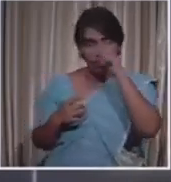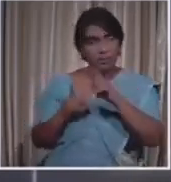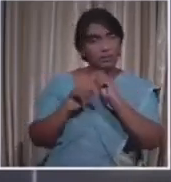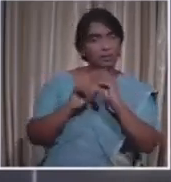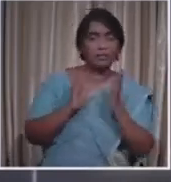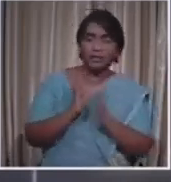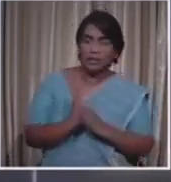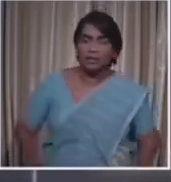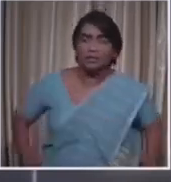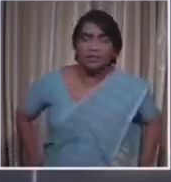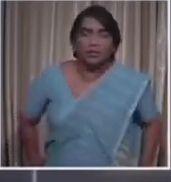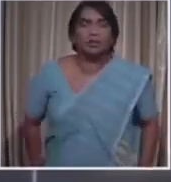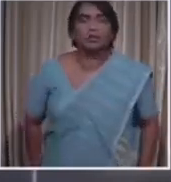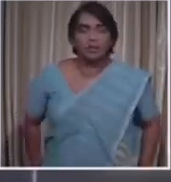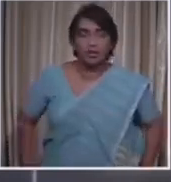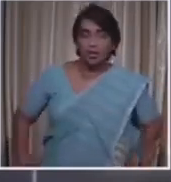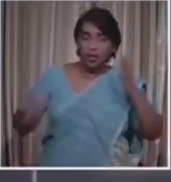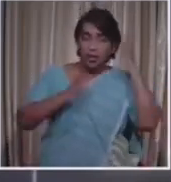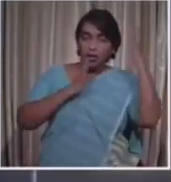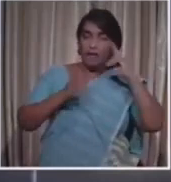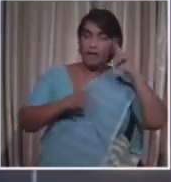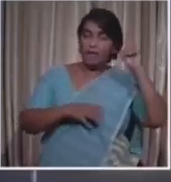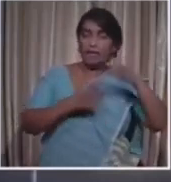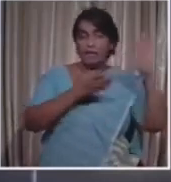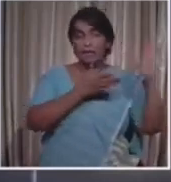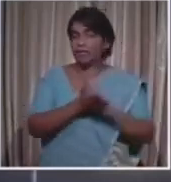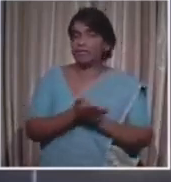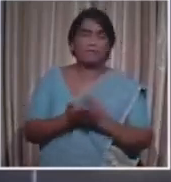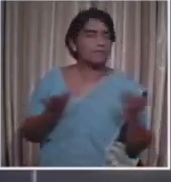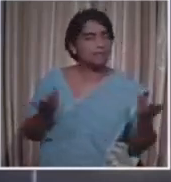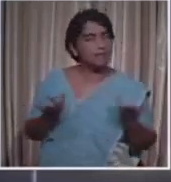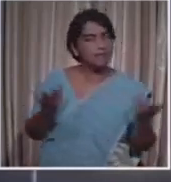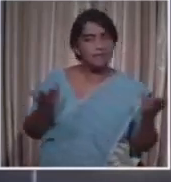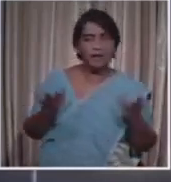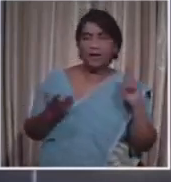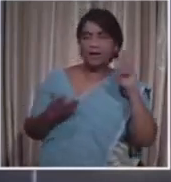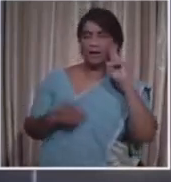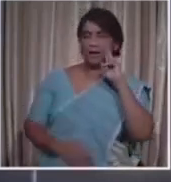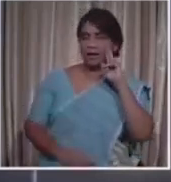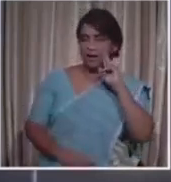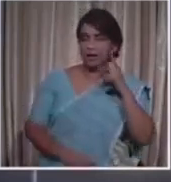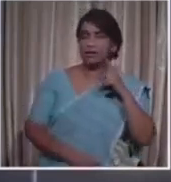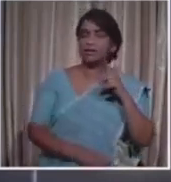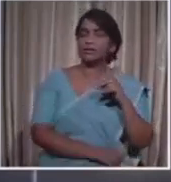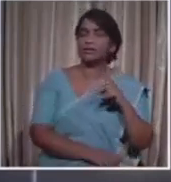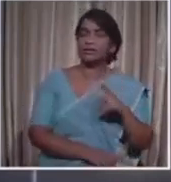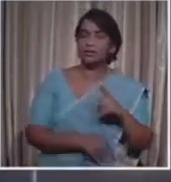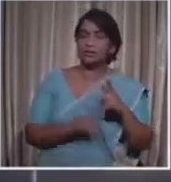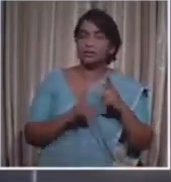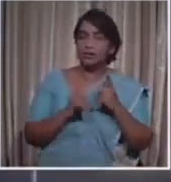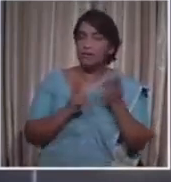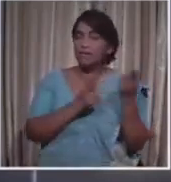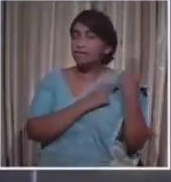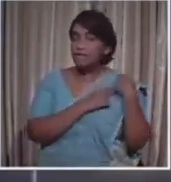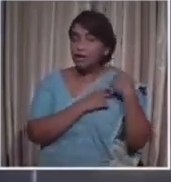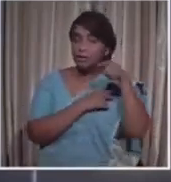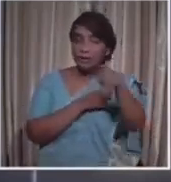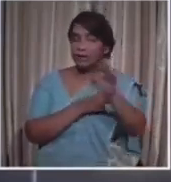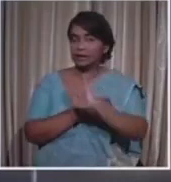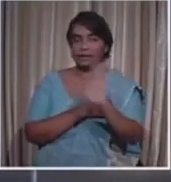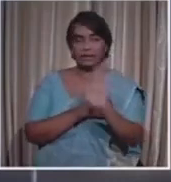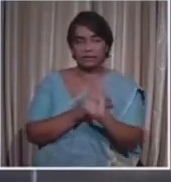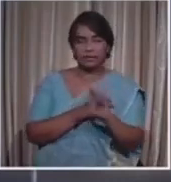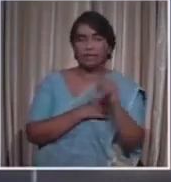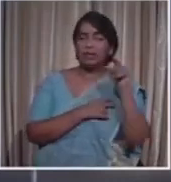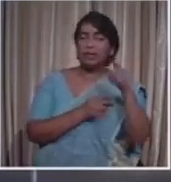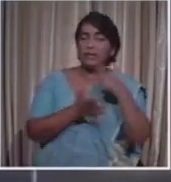කරාම ජාත්‍යන්තර විශ්වාසයක් ඇති වෙනවා, එතනින් පොට පෑදෙනවා කියලා, එහෙම වෙන්නේ නැහැ. රනිල් වික්‍රමසිංහ අගමැතිතුමාගේ භූමිකාව ගැන නෙමෙයි මම මේ කියන්නේ.